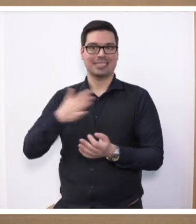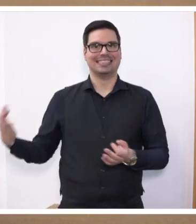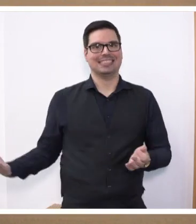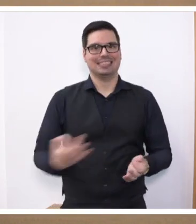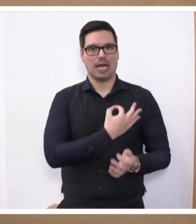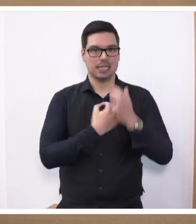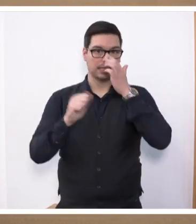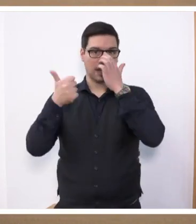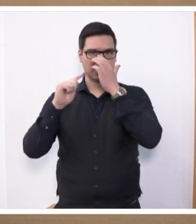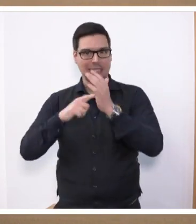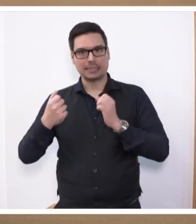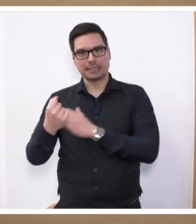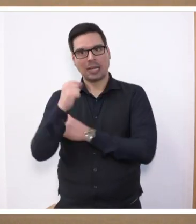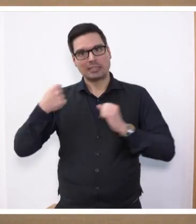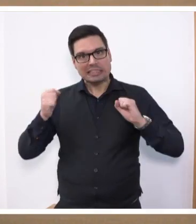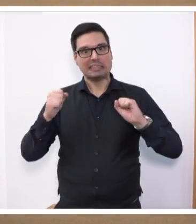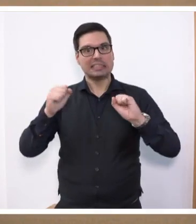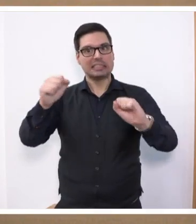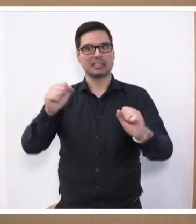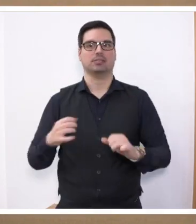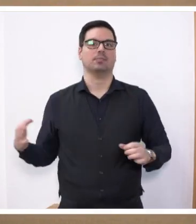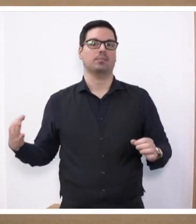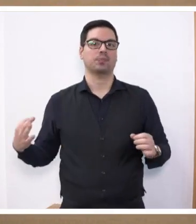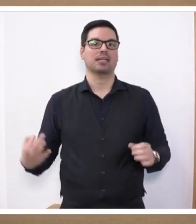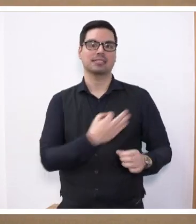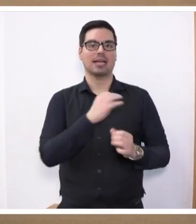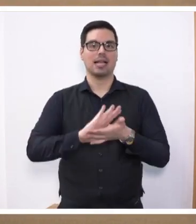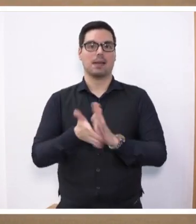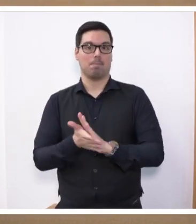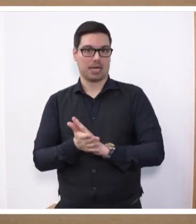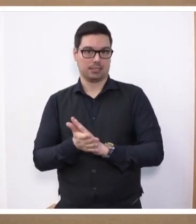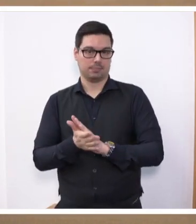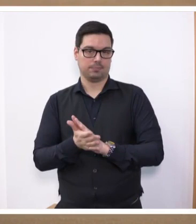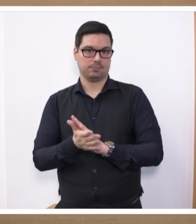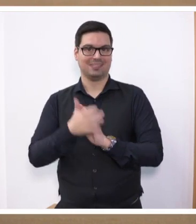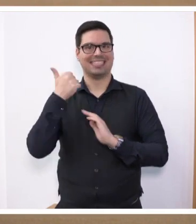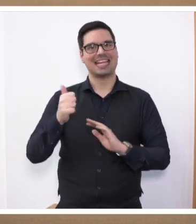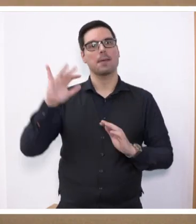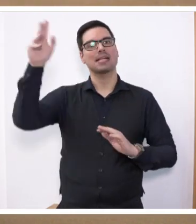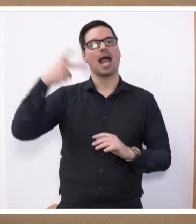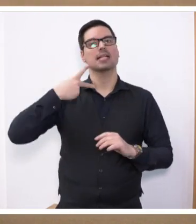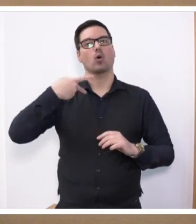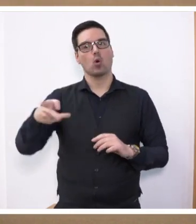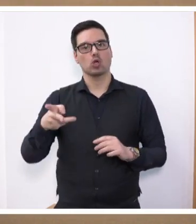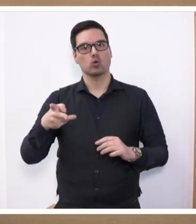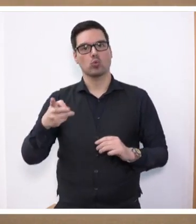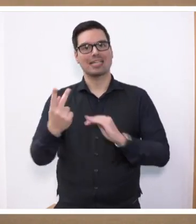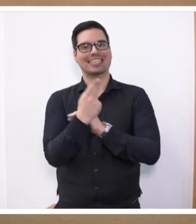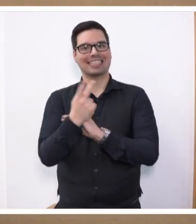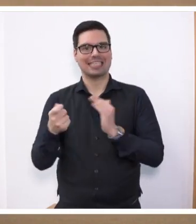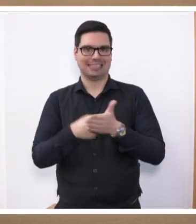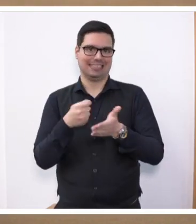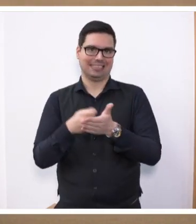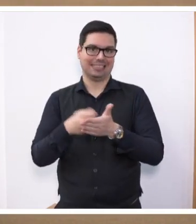in einem einmaligen Kraftakt, dem Saarlandpakt, der ist hier auch schon mehrmals angesprochen worden, 1 Milliarde Euro an Kassenkrediten von unseren